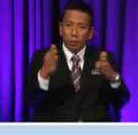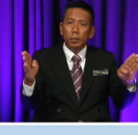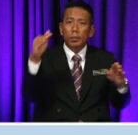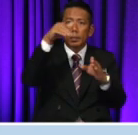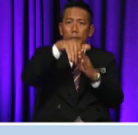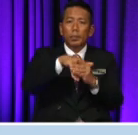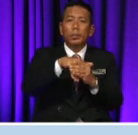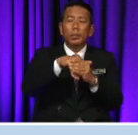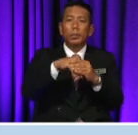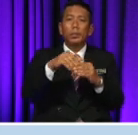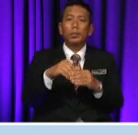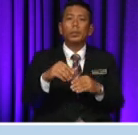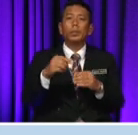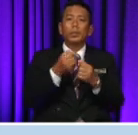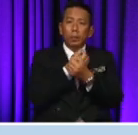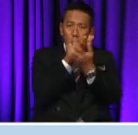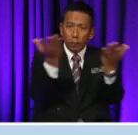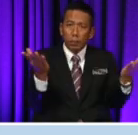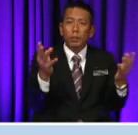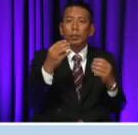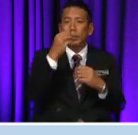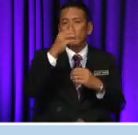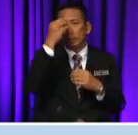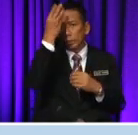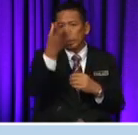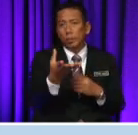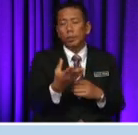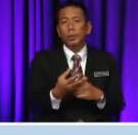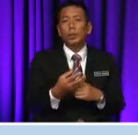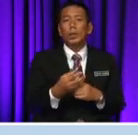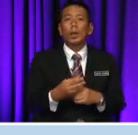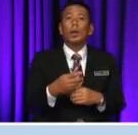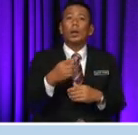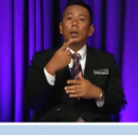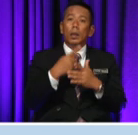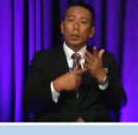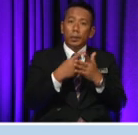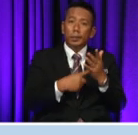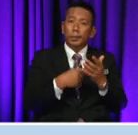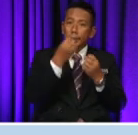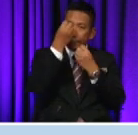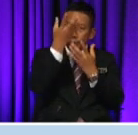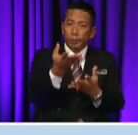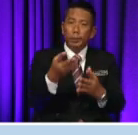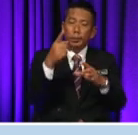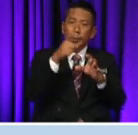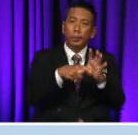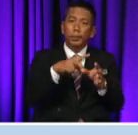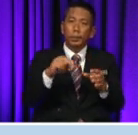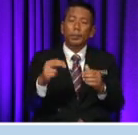menyalurkan segala maklumat jadi sekiranya dikehendaki kita memberikan apa-apa itu berkaitan dengan